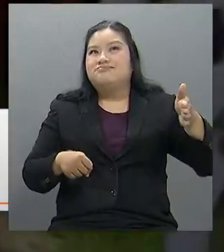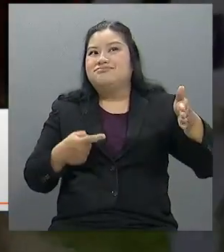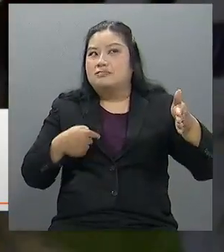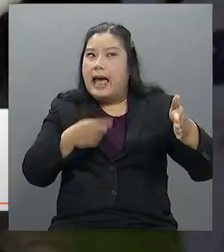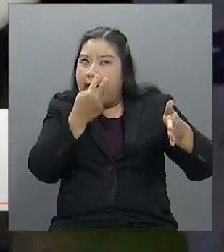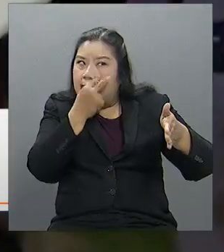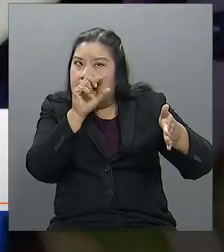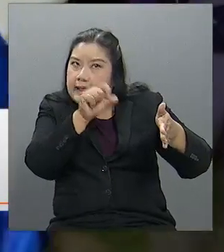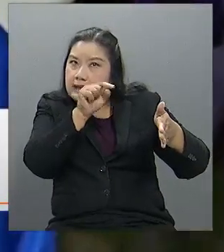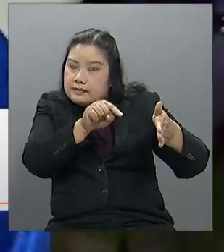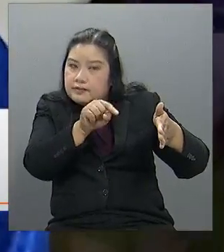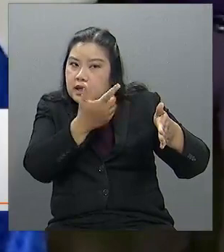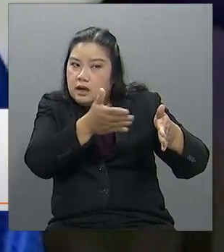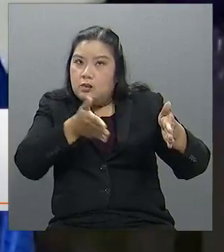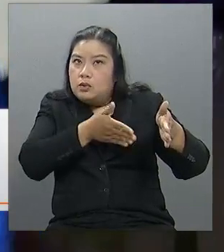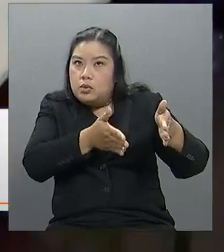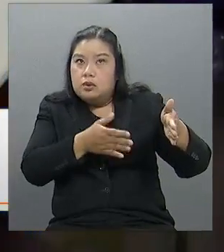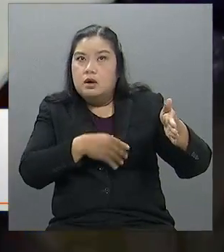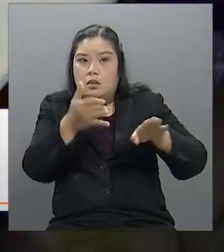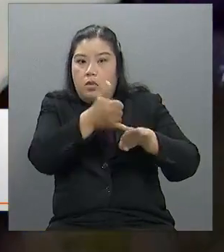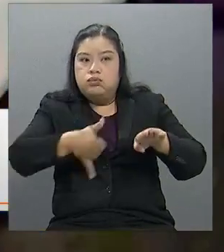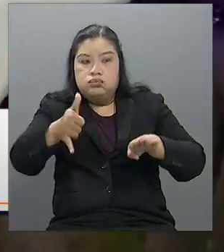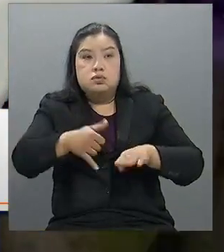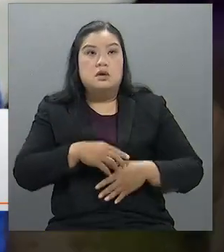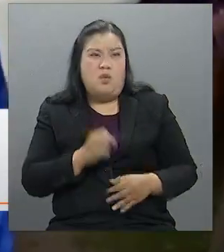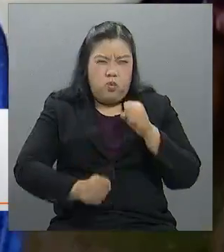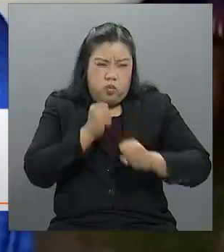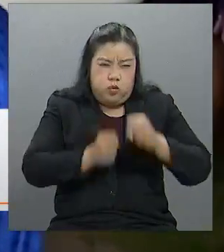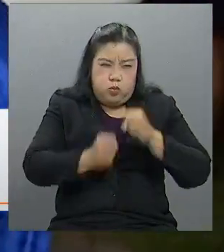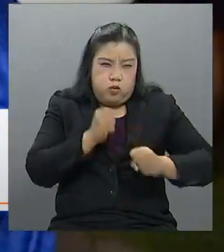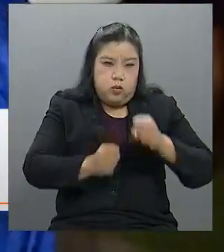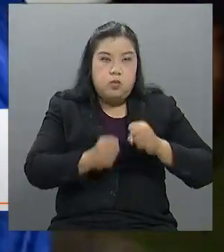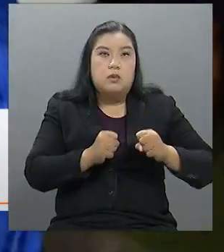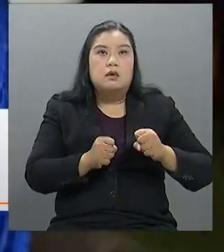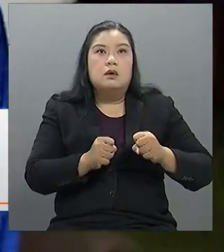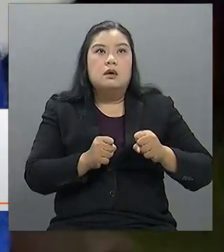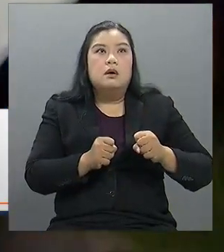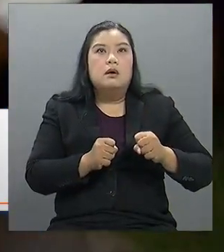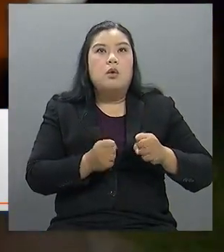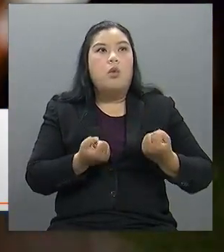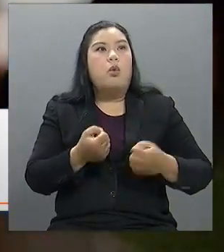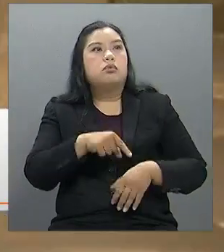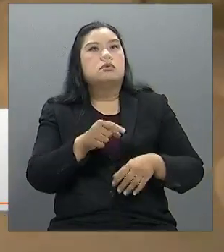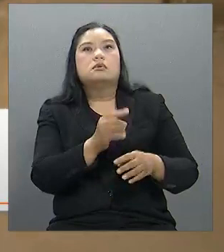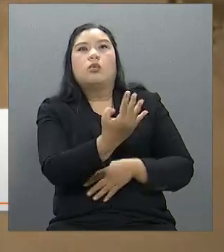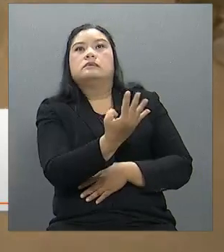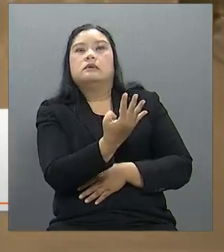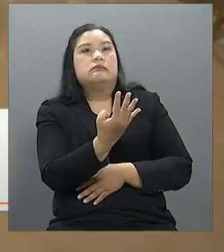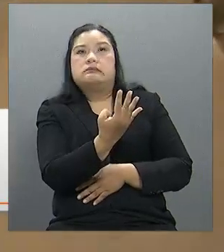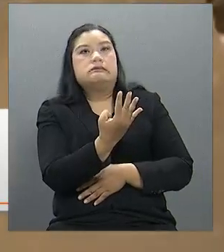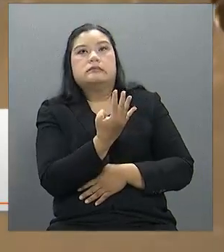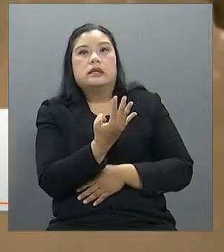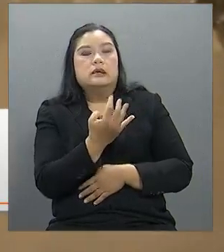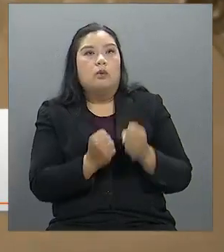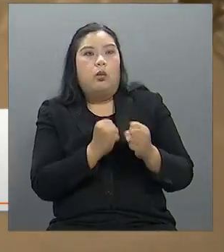4คันนะกระโดดลงจากรถเลยนะคะวิ่งไล่จับเด็กวัยรุ่นทั้งหมดเลยค่ะแต่เด็กวัยรุ่นเนี่ยหลบหนีเข้าซอยข้างถนนแล้วก็หายไปใน